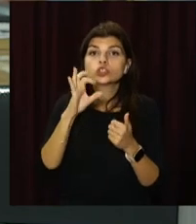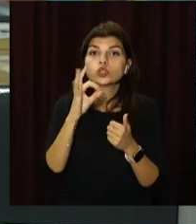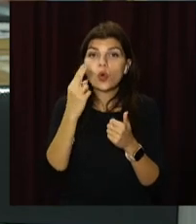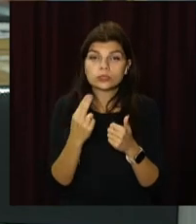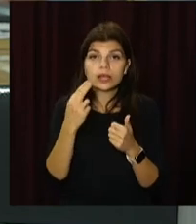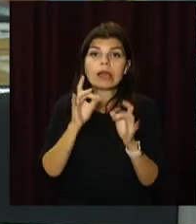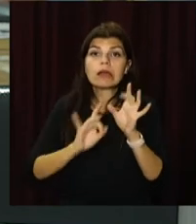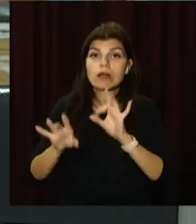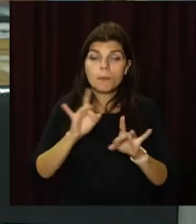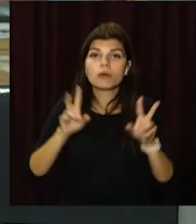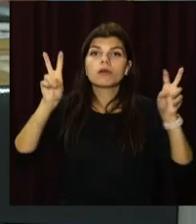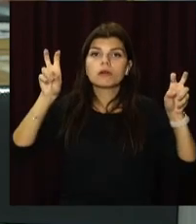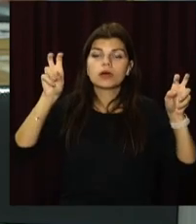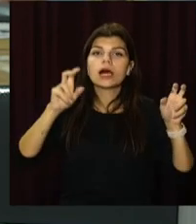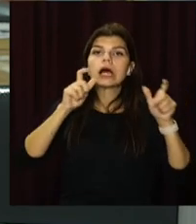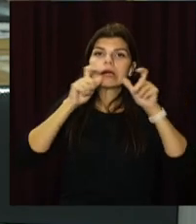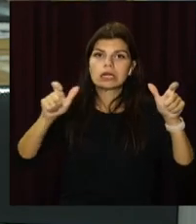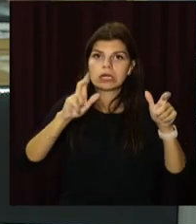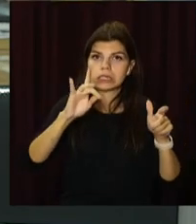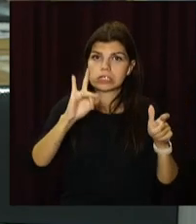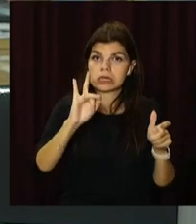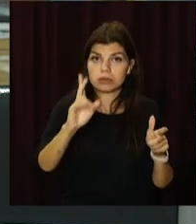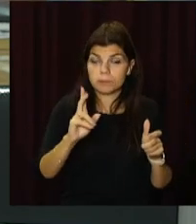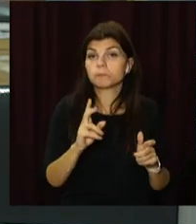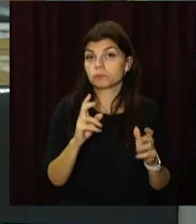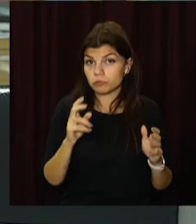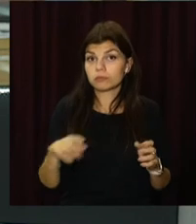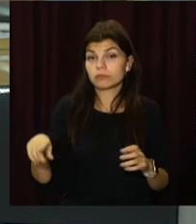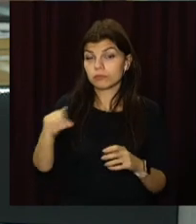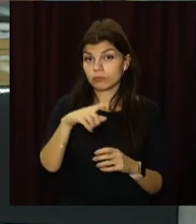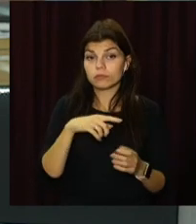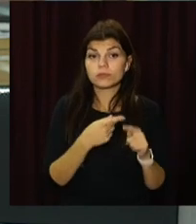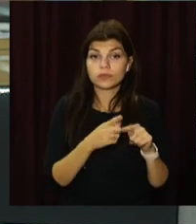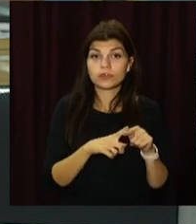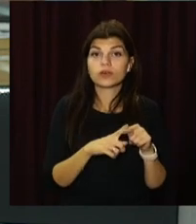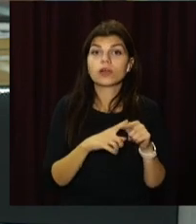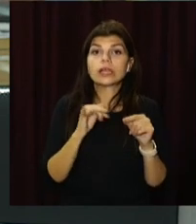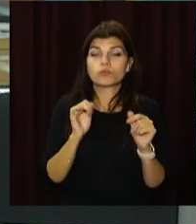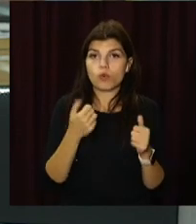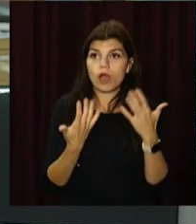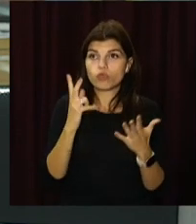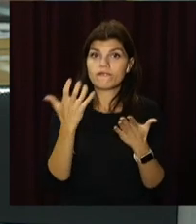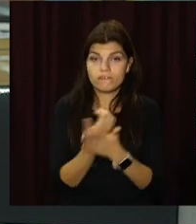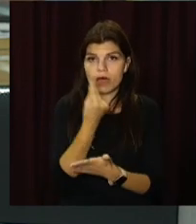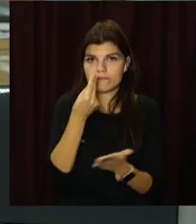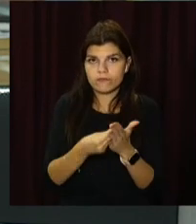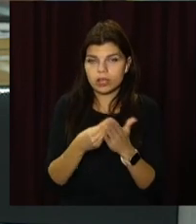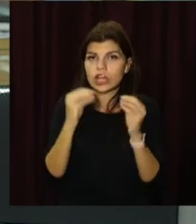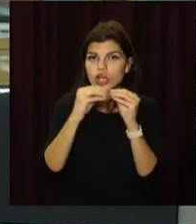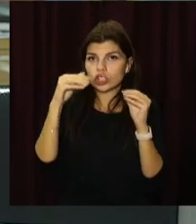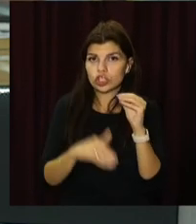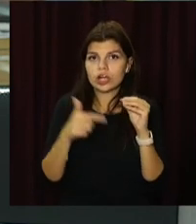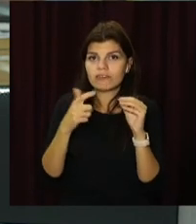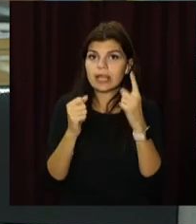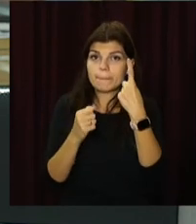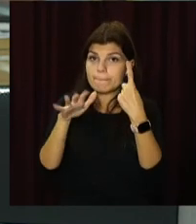«Крик». Переможці зможуть не тільки побачити свої фото або відео на рекламних носіях міста, а й отримати грошову винагороду. 10 тисяч гривень